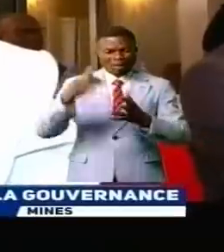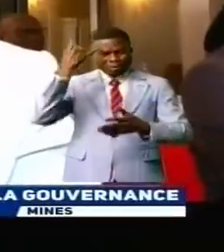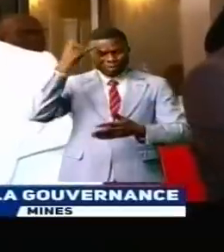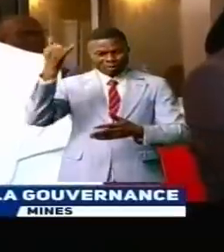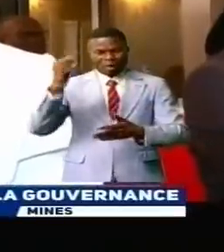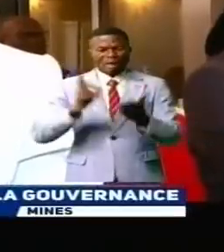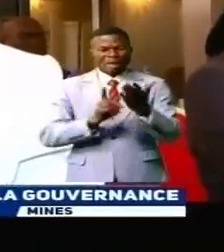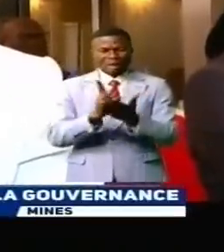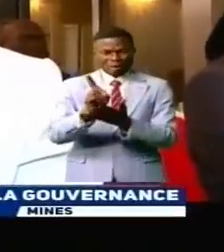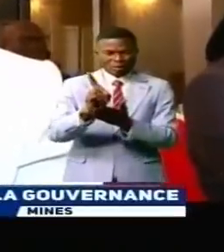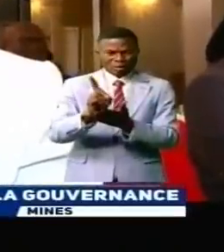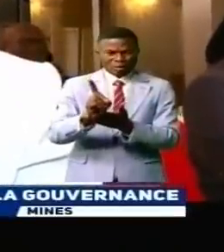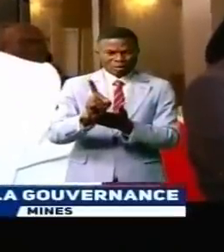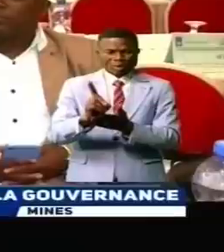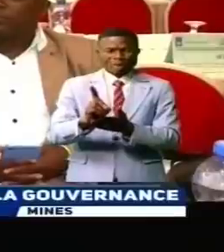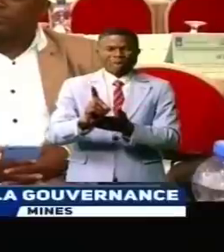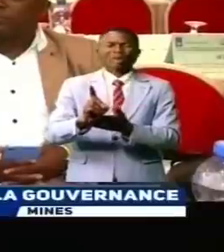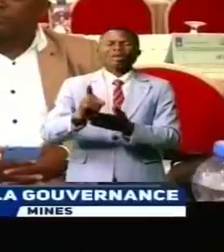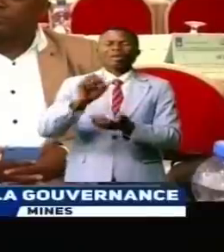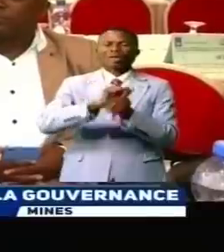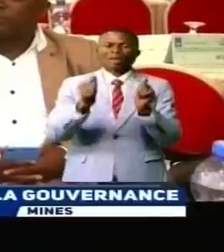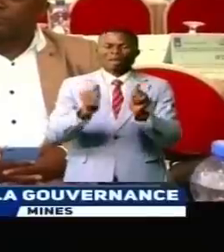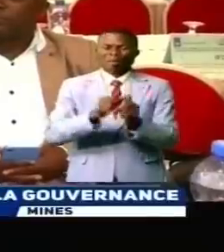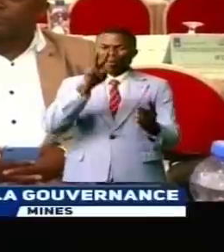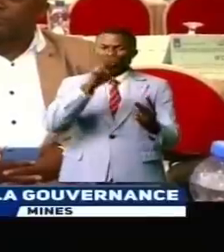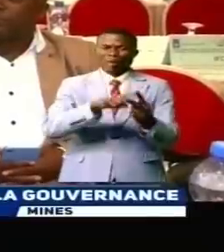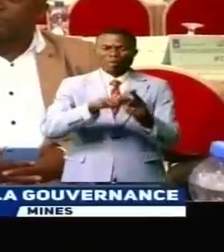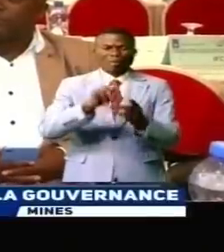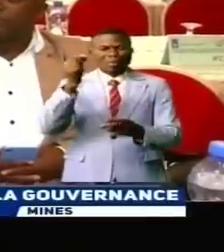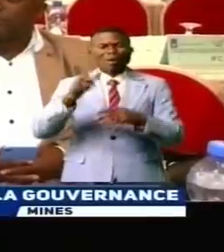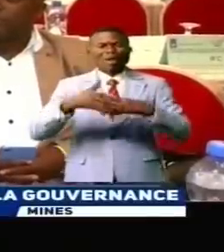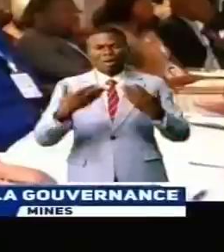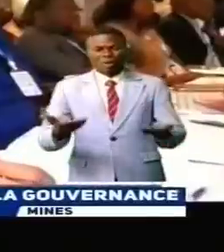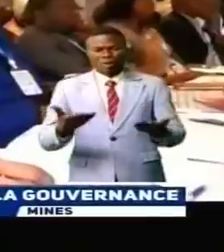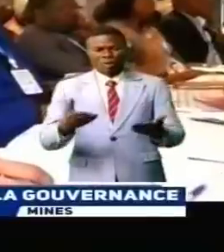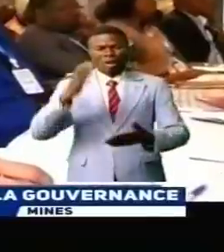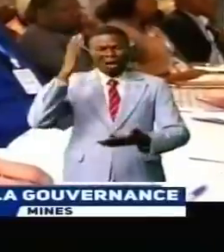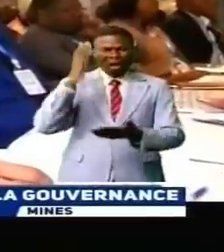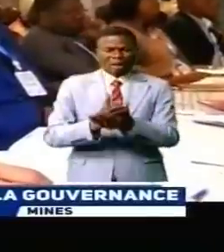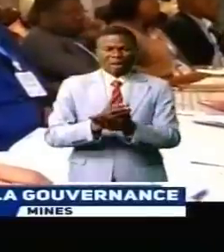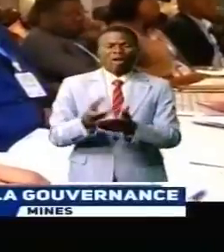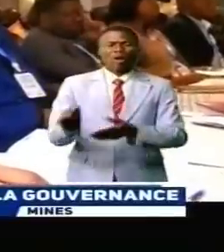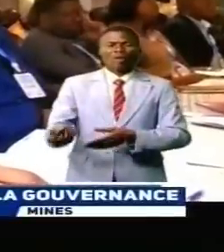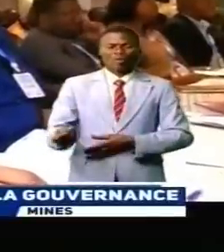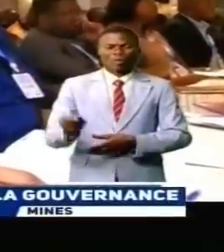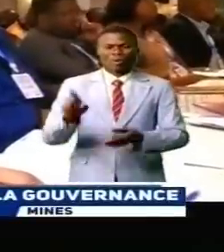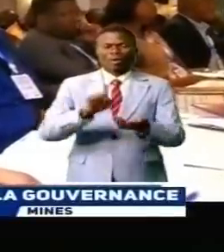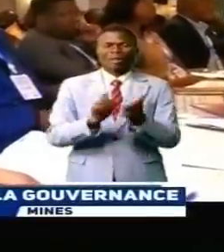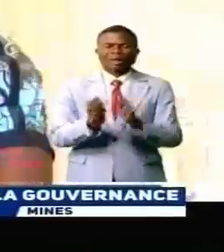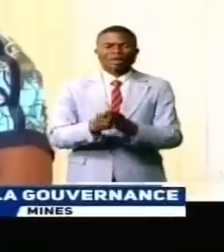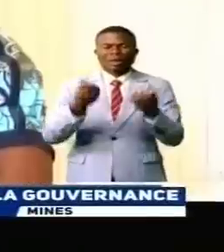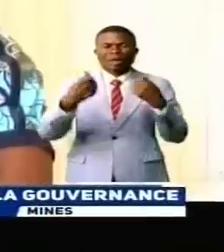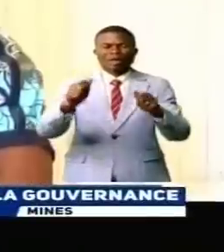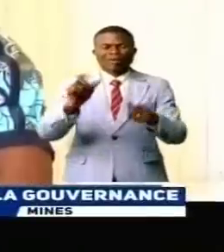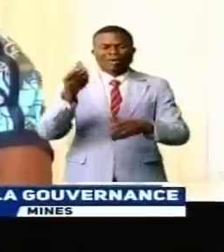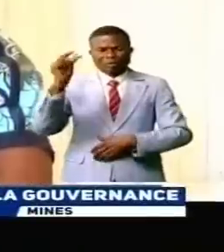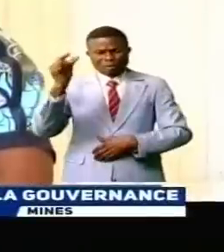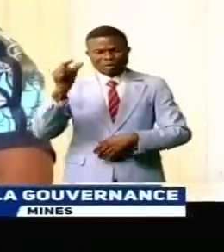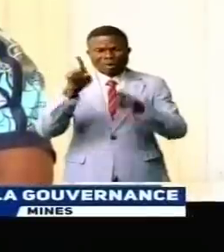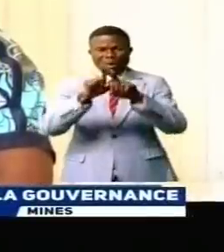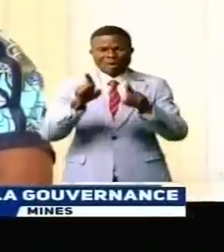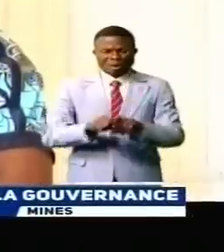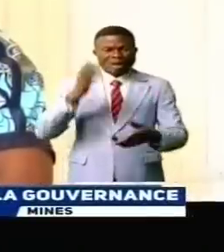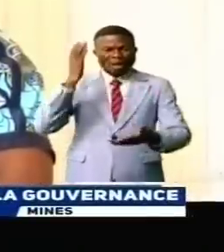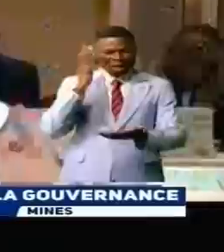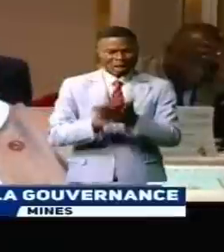les droits sur les prélèvements de la chaîne d'approvisionnement des minerais, la lutte contre la fraude et la contrebande minière, ainsi que la